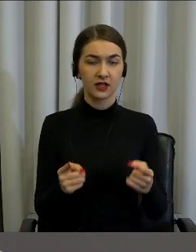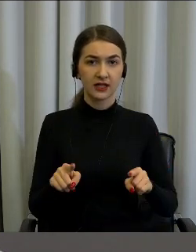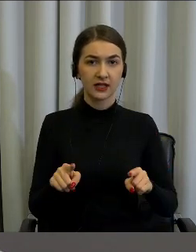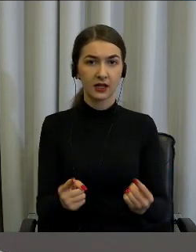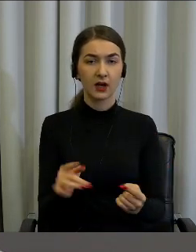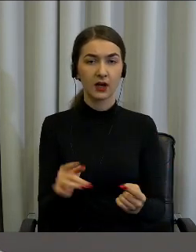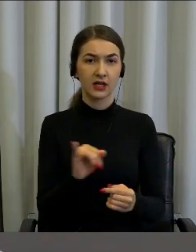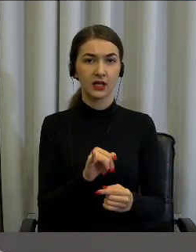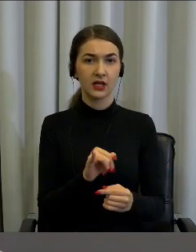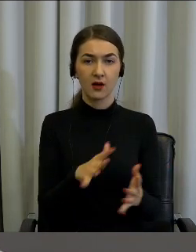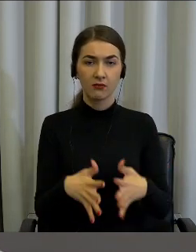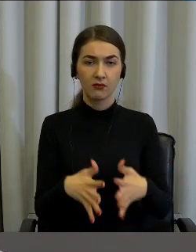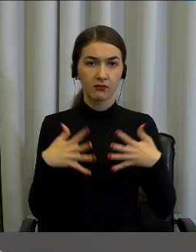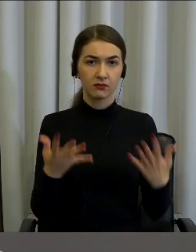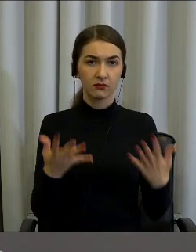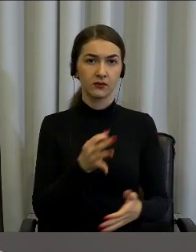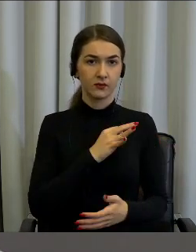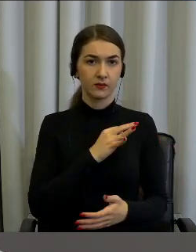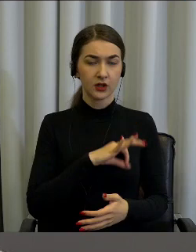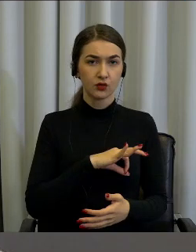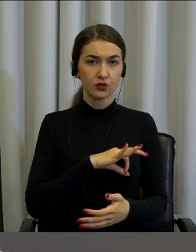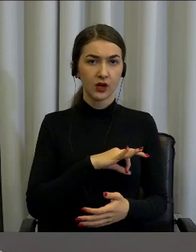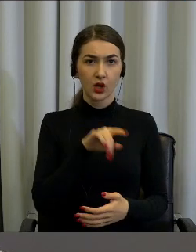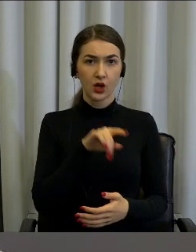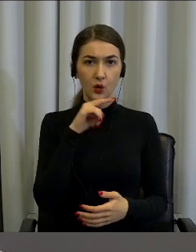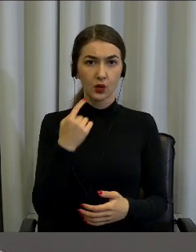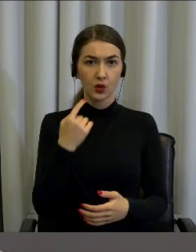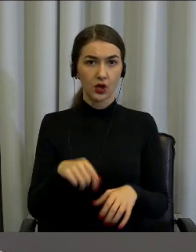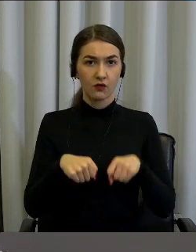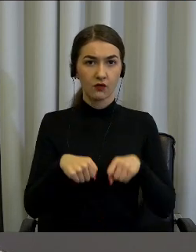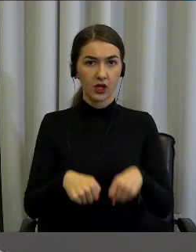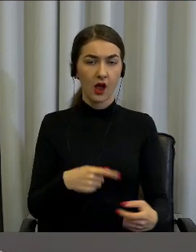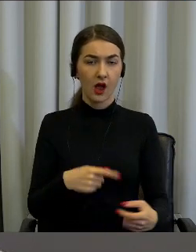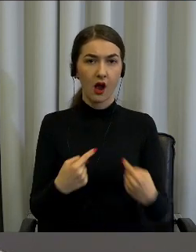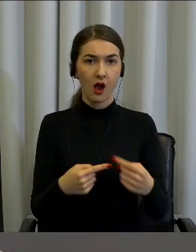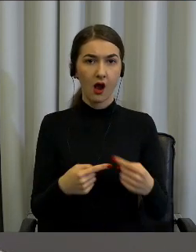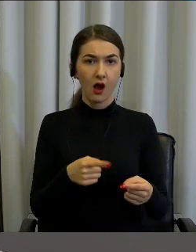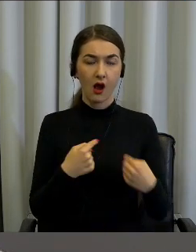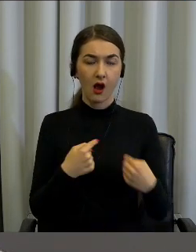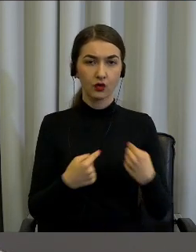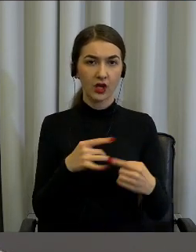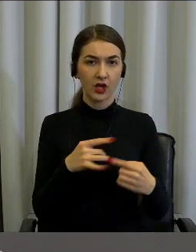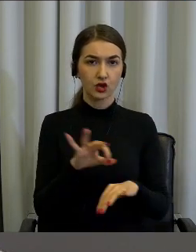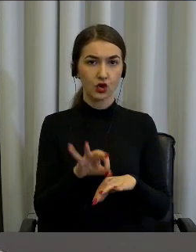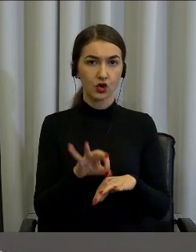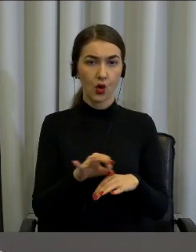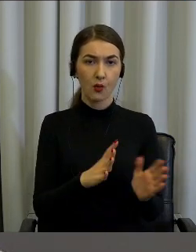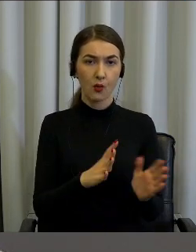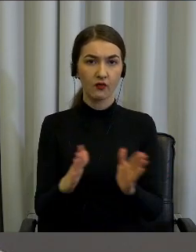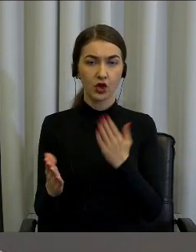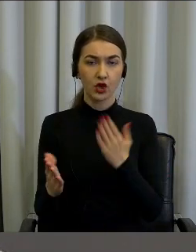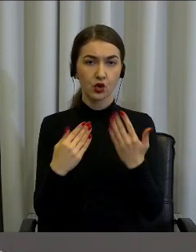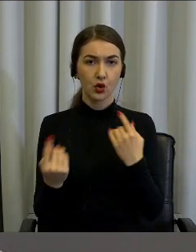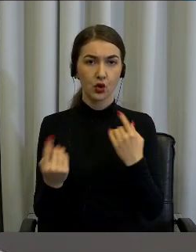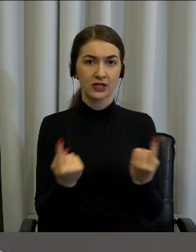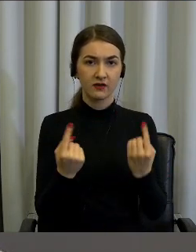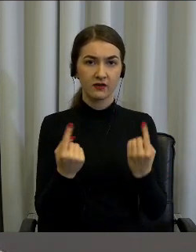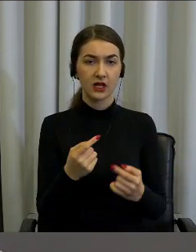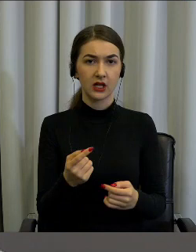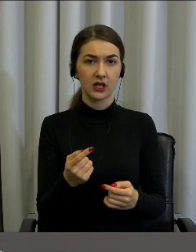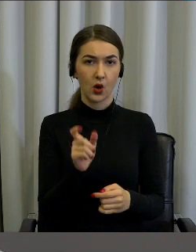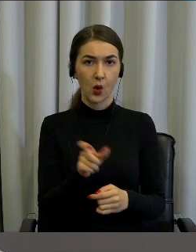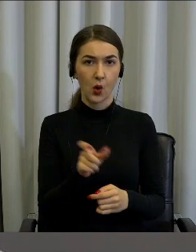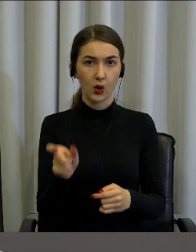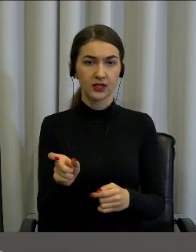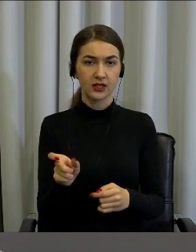та широкомасштабного застосування російською владою катувань і жорстокого поводження щодо цивільних осіб та